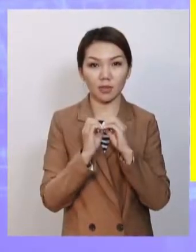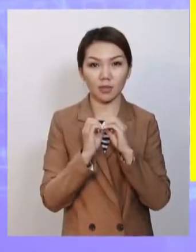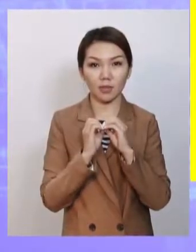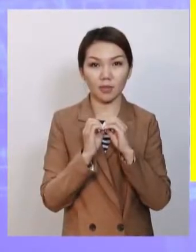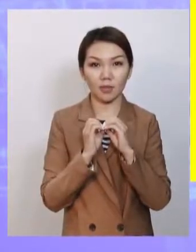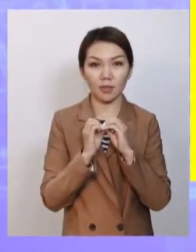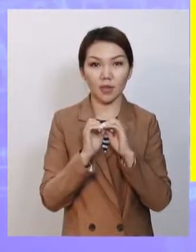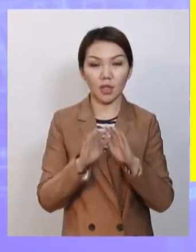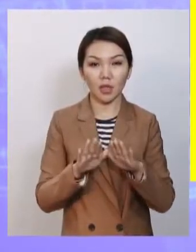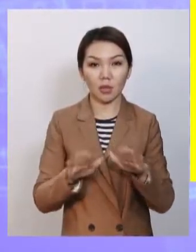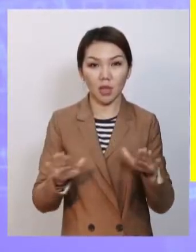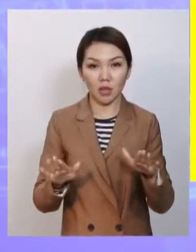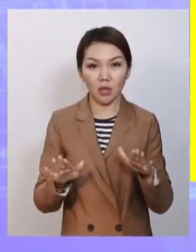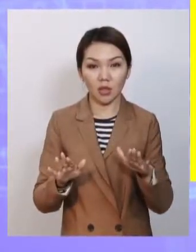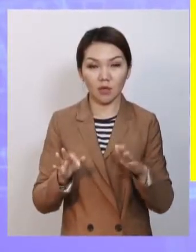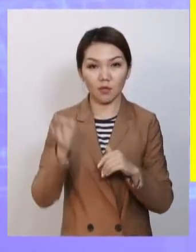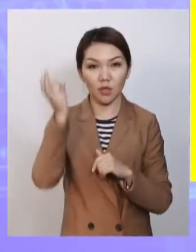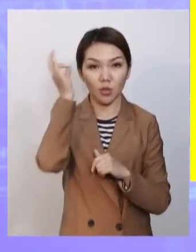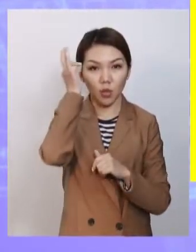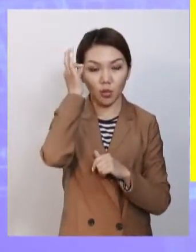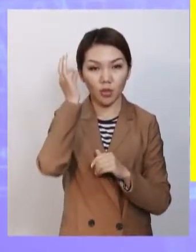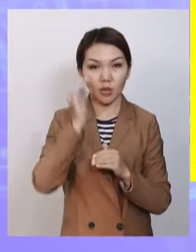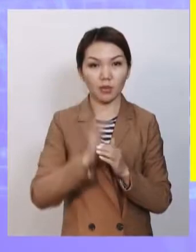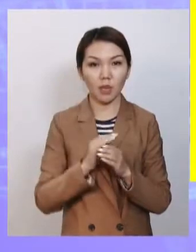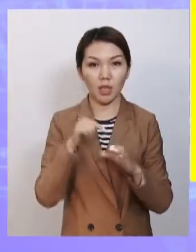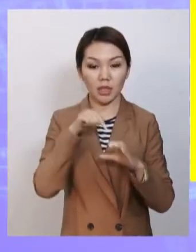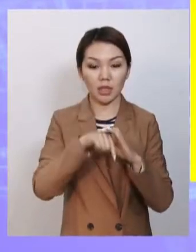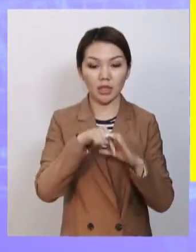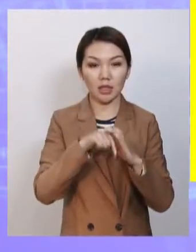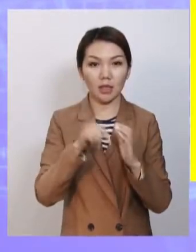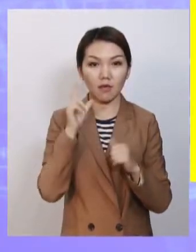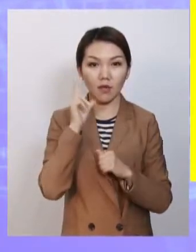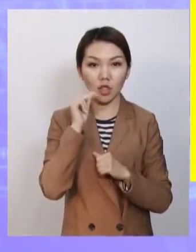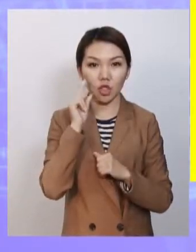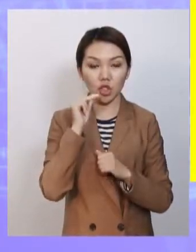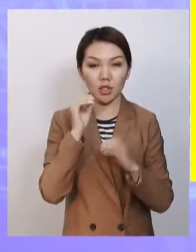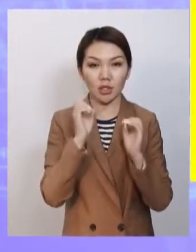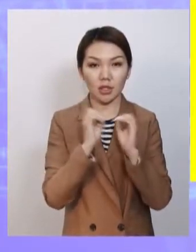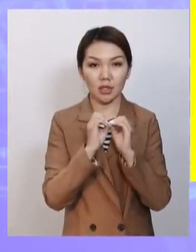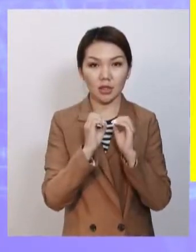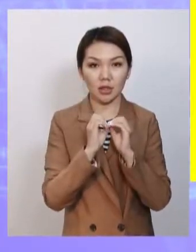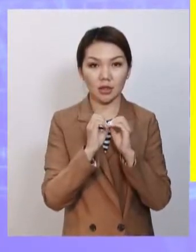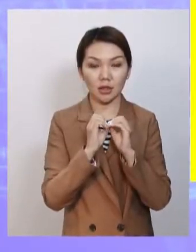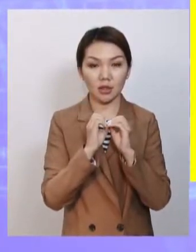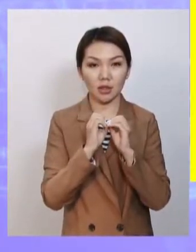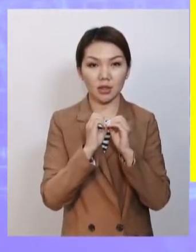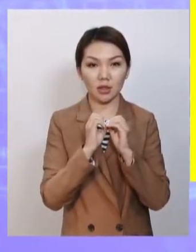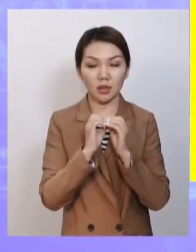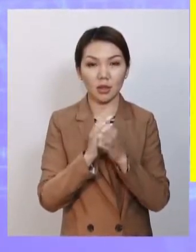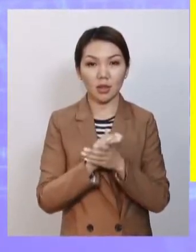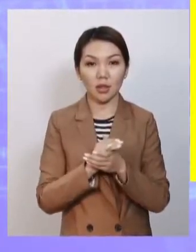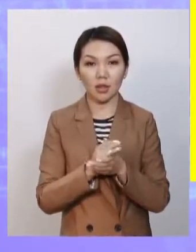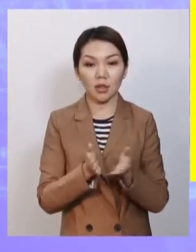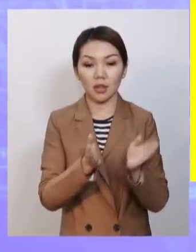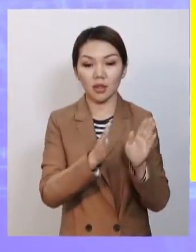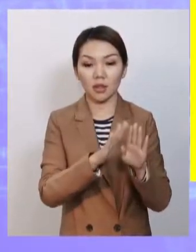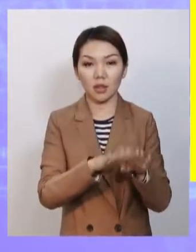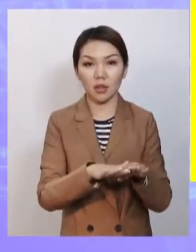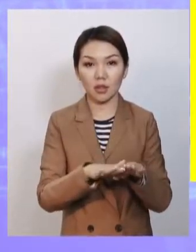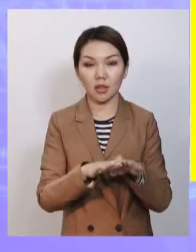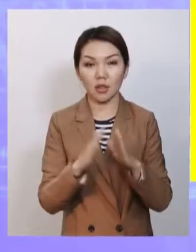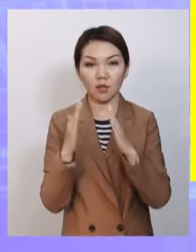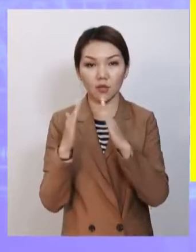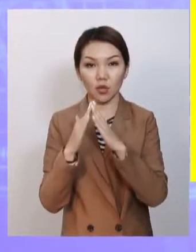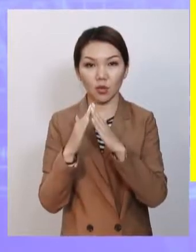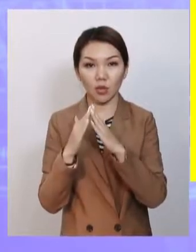ребята давайте вспомним состав числа 10 и засели в домик готовы